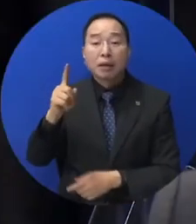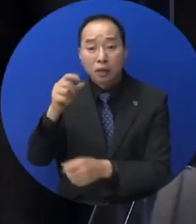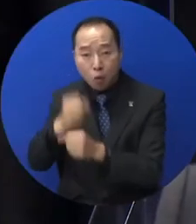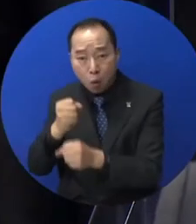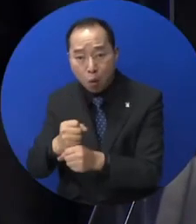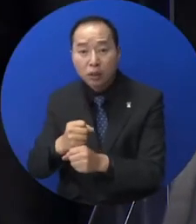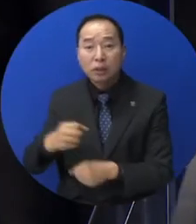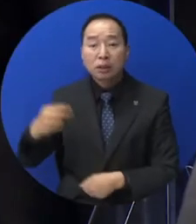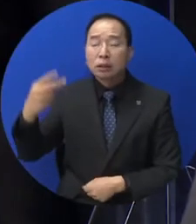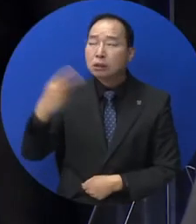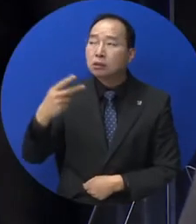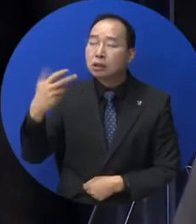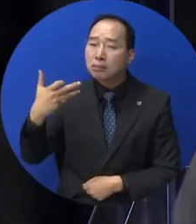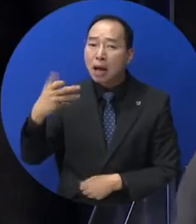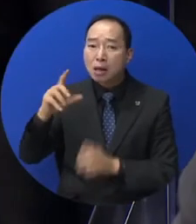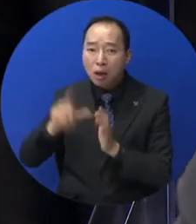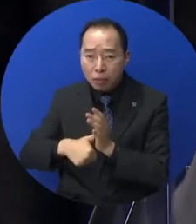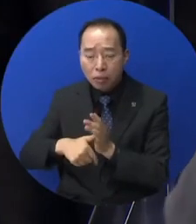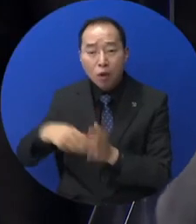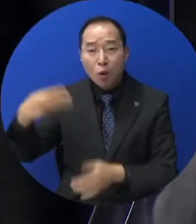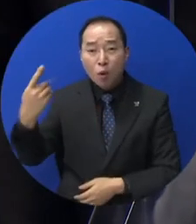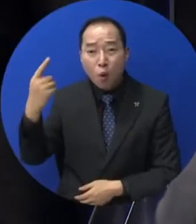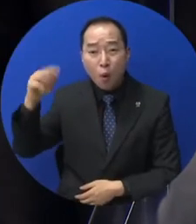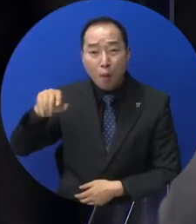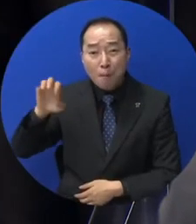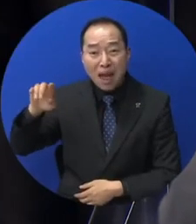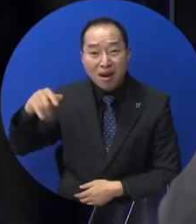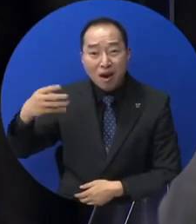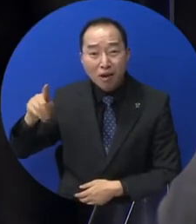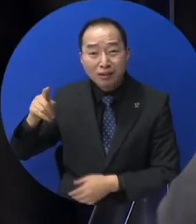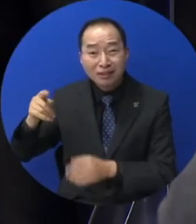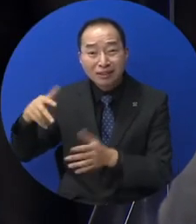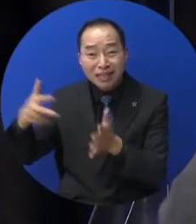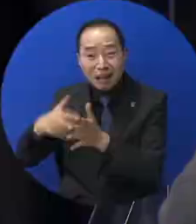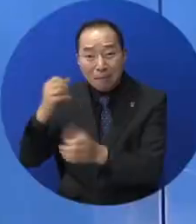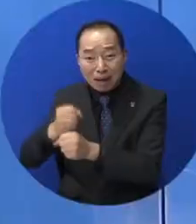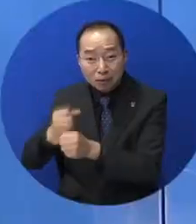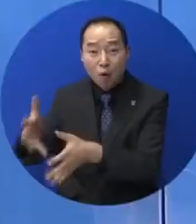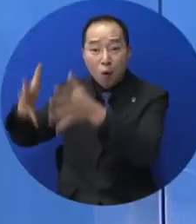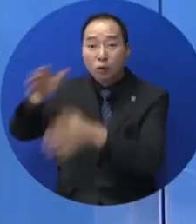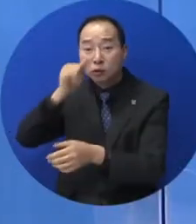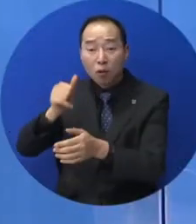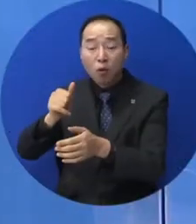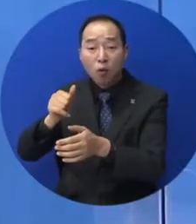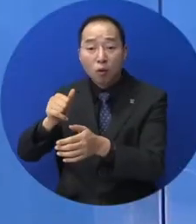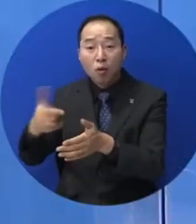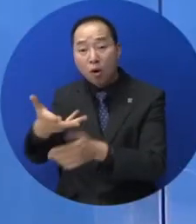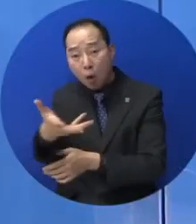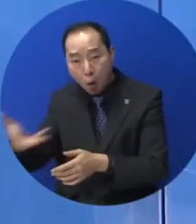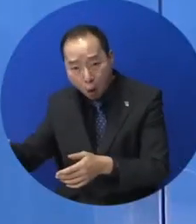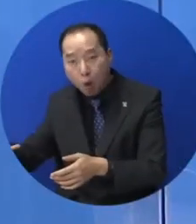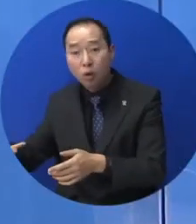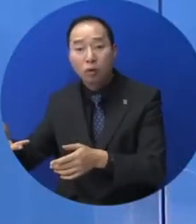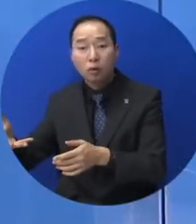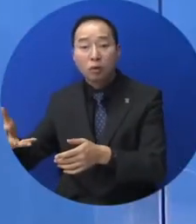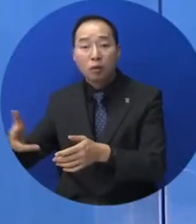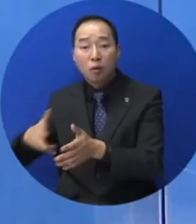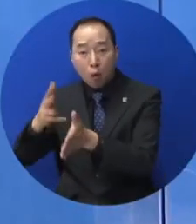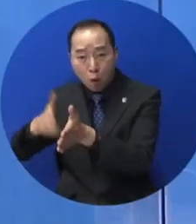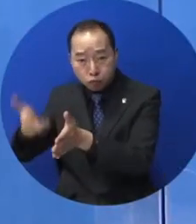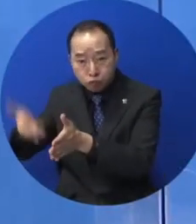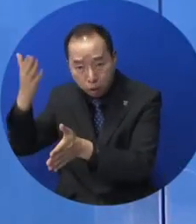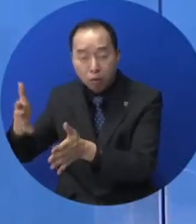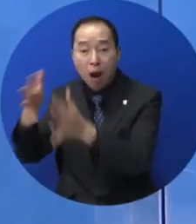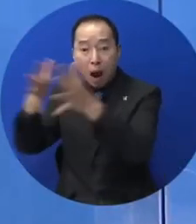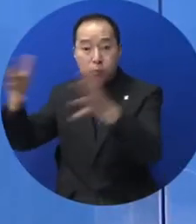재단에서 세운 대학도 허드슨 강가에 세워놨습니다. 그 밑으로 하루에 17만 대의 자동차가 지나갑니다. 지금도.